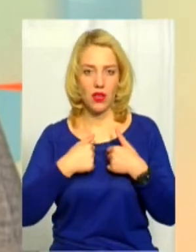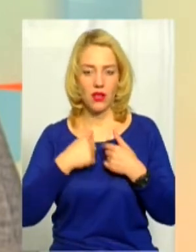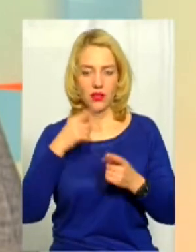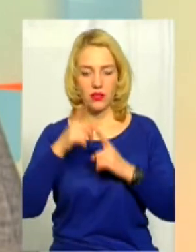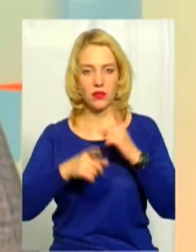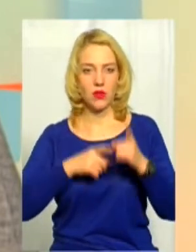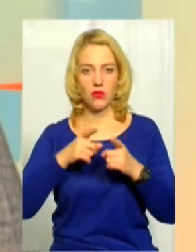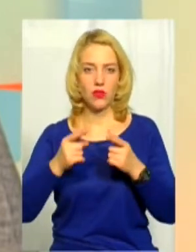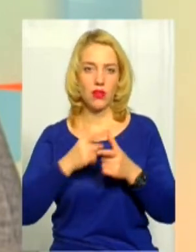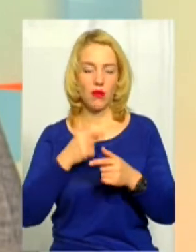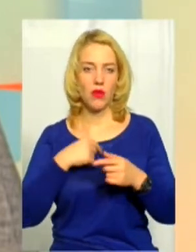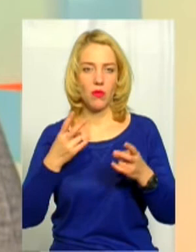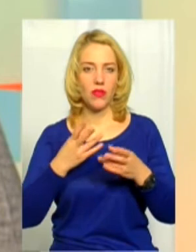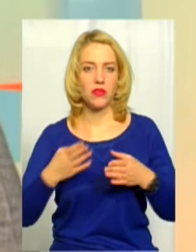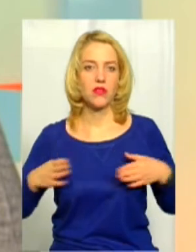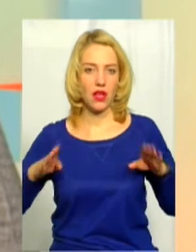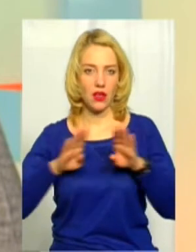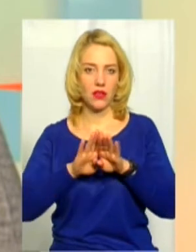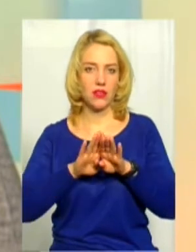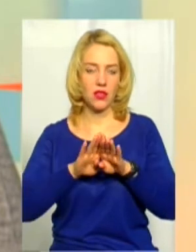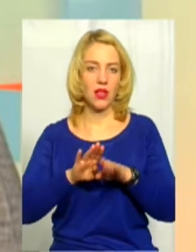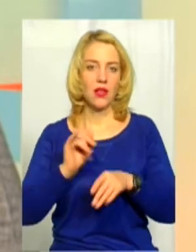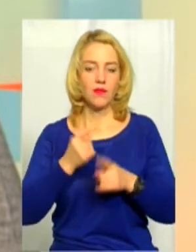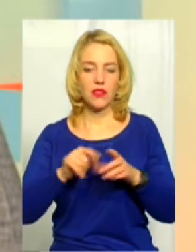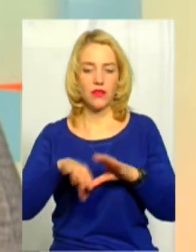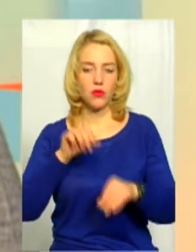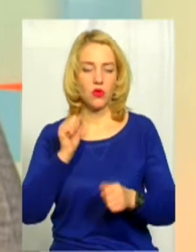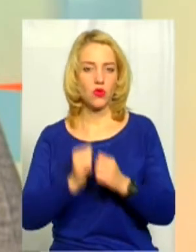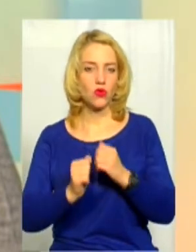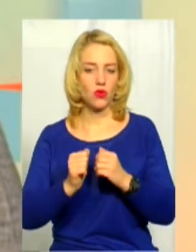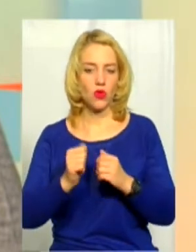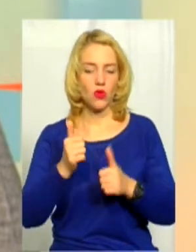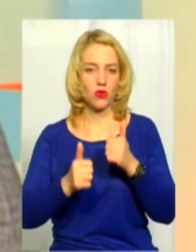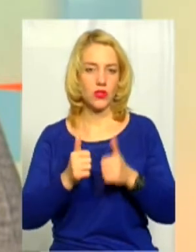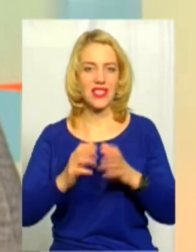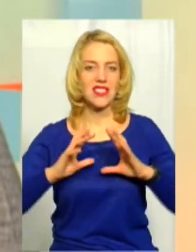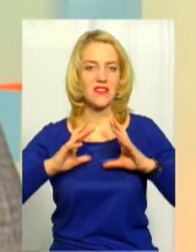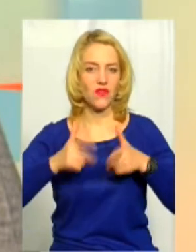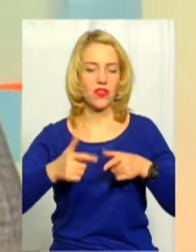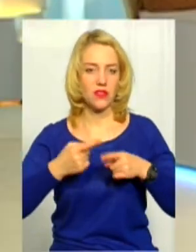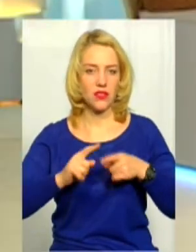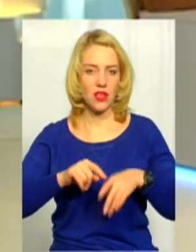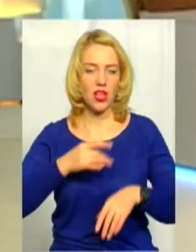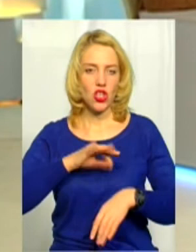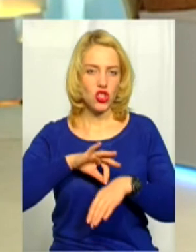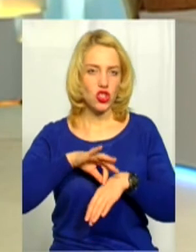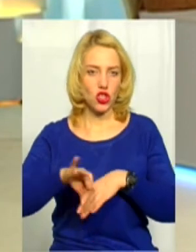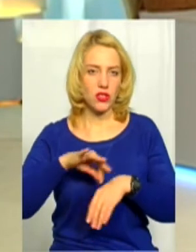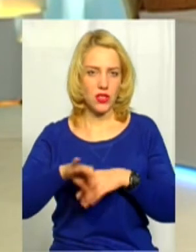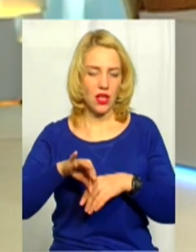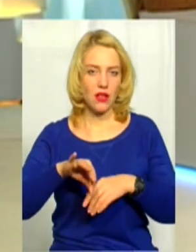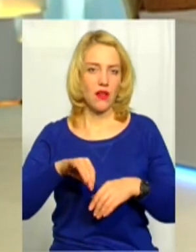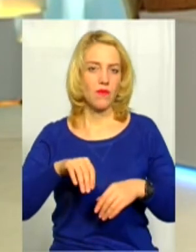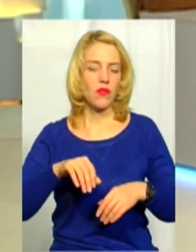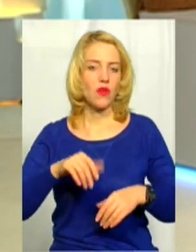Це вибір кожного бізнесу. Світовий ринок – це жорстка конкуренція. Якщо ми говоримо